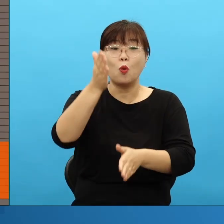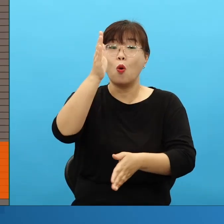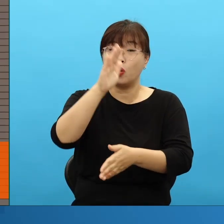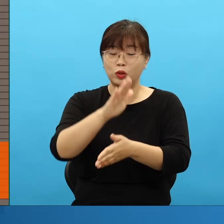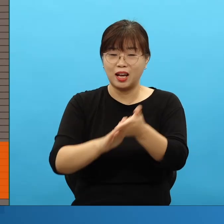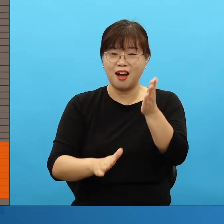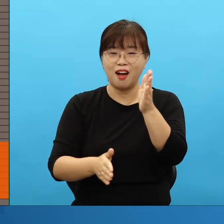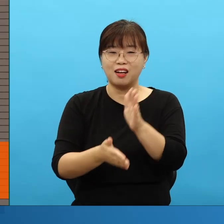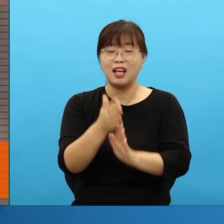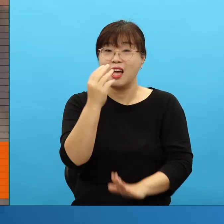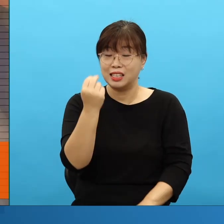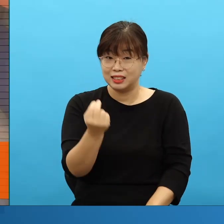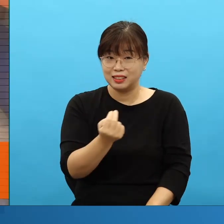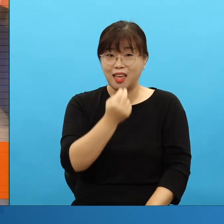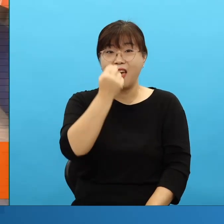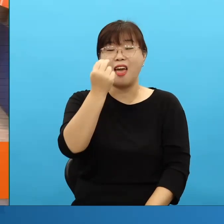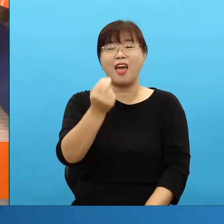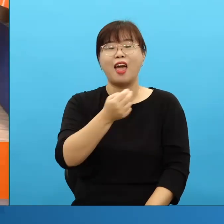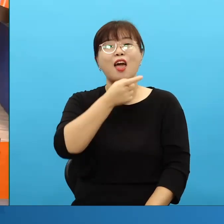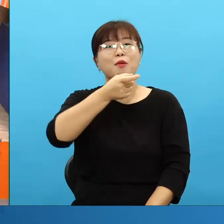나와